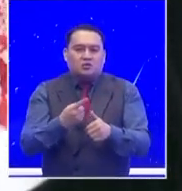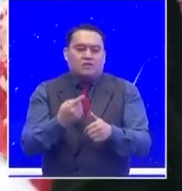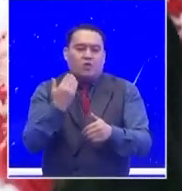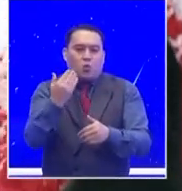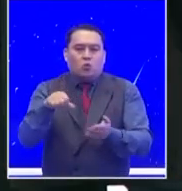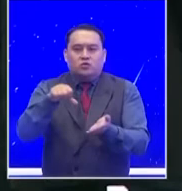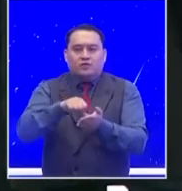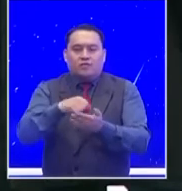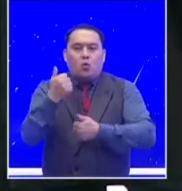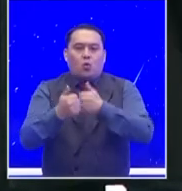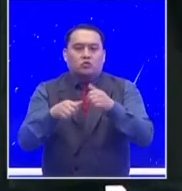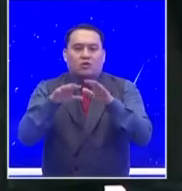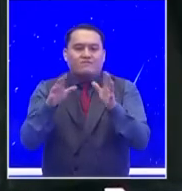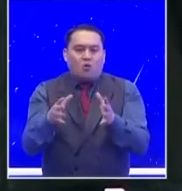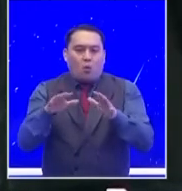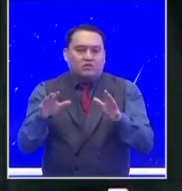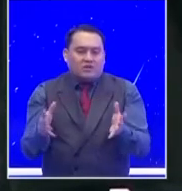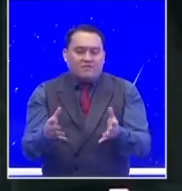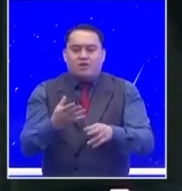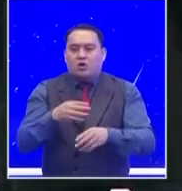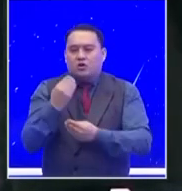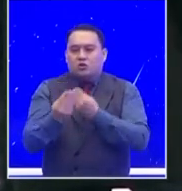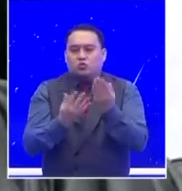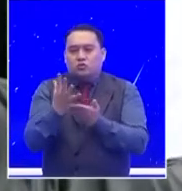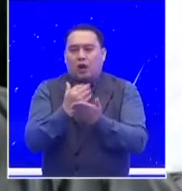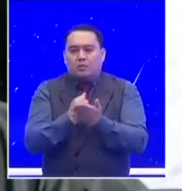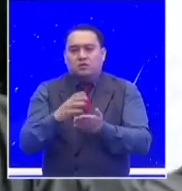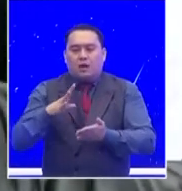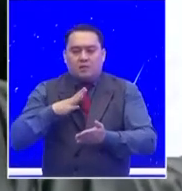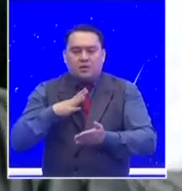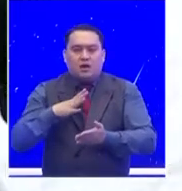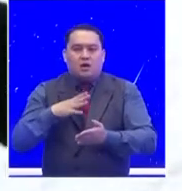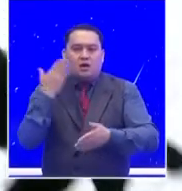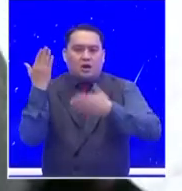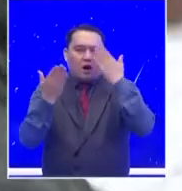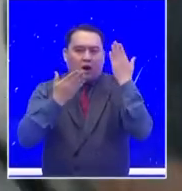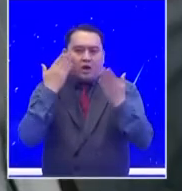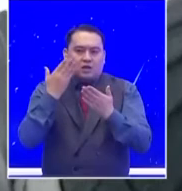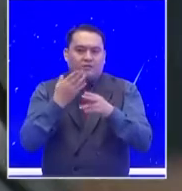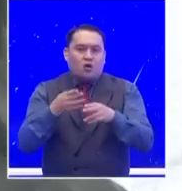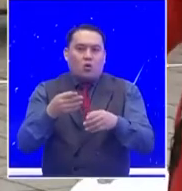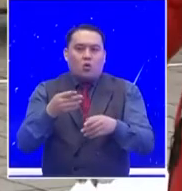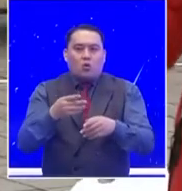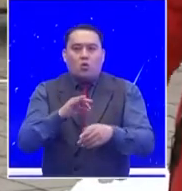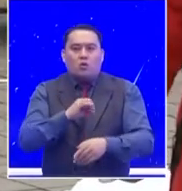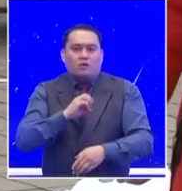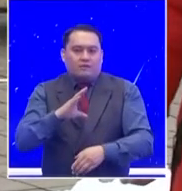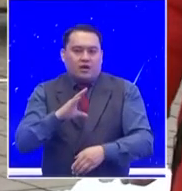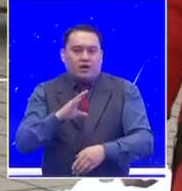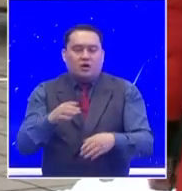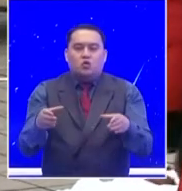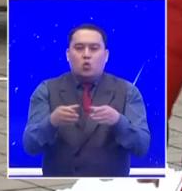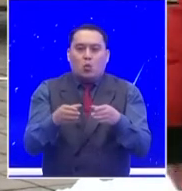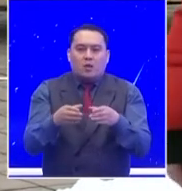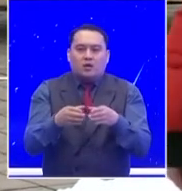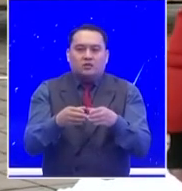ваяниям участники конкурса. Коллектив студии молодежного ресурсного центра вылепил из снега на радость детворы мультипликационного героя Олафа. А группа